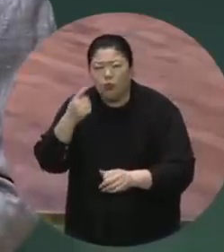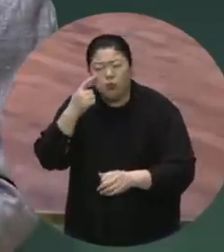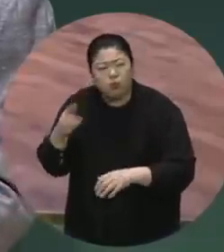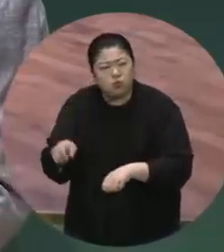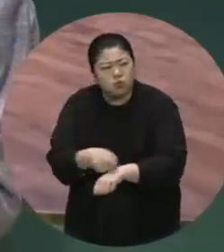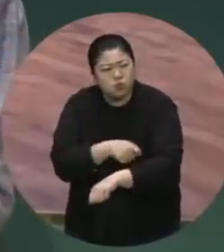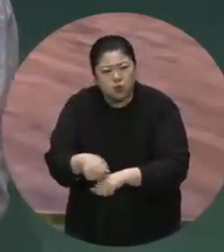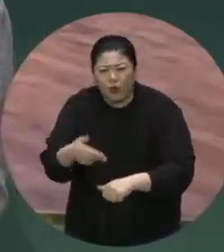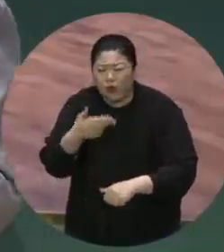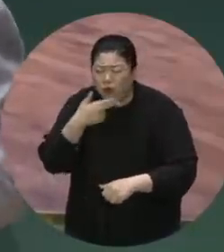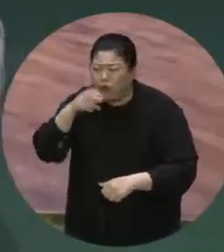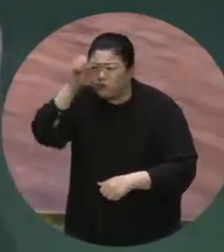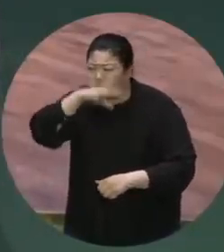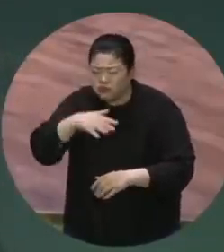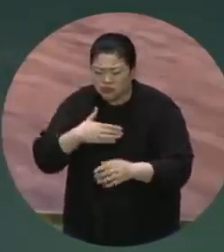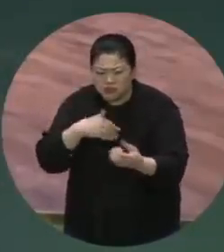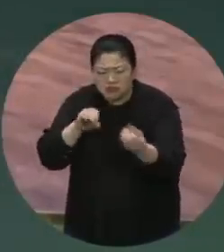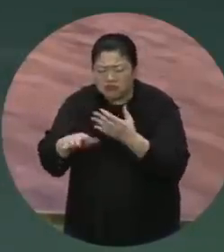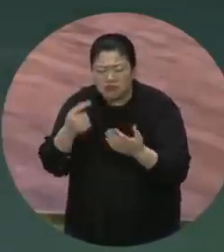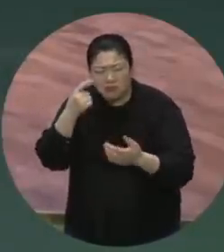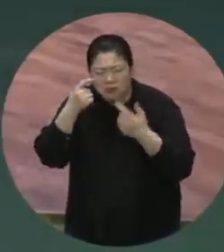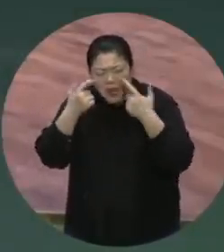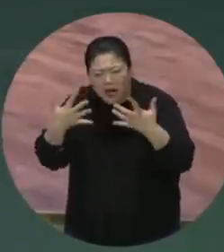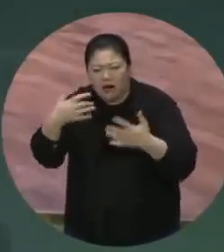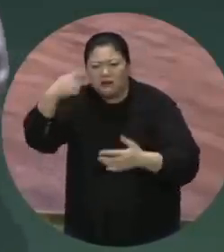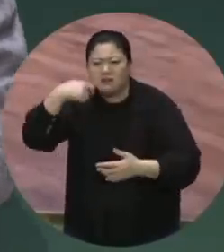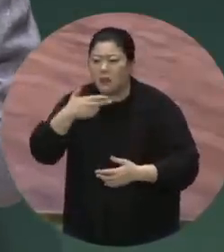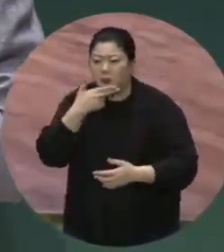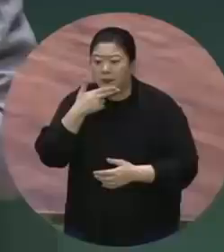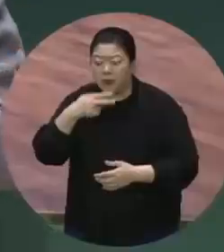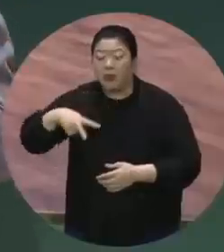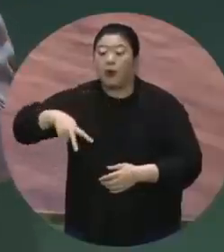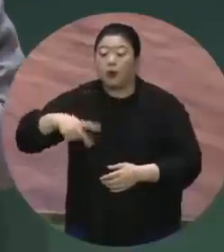손에 잡히는 거 없어도 결국은 뭐야? 하나님이